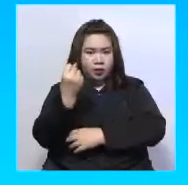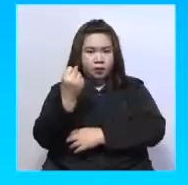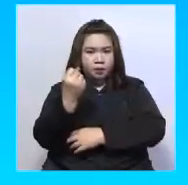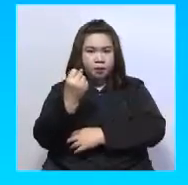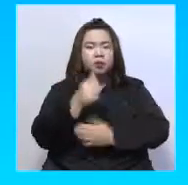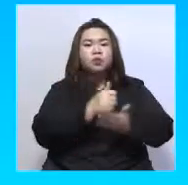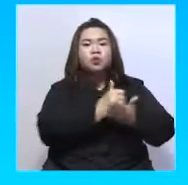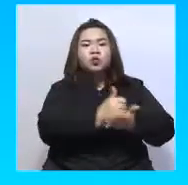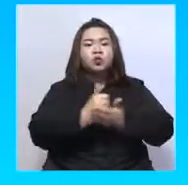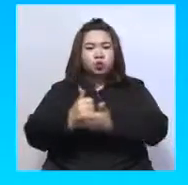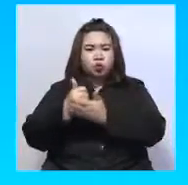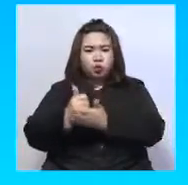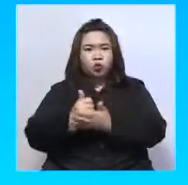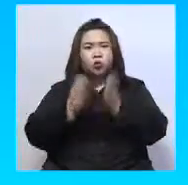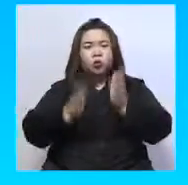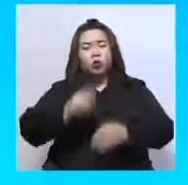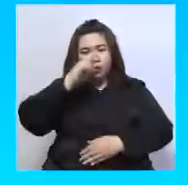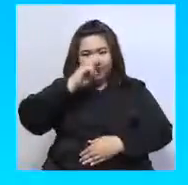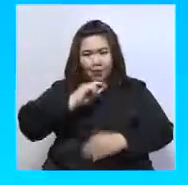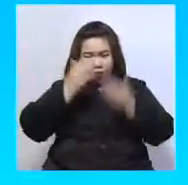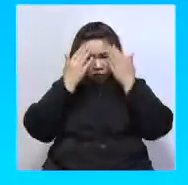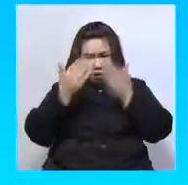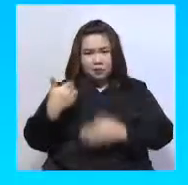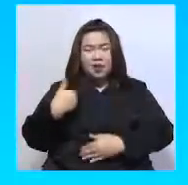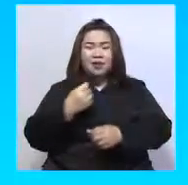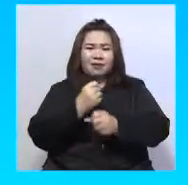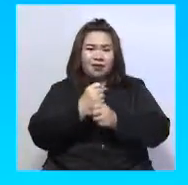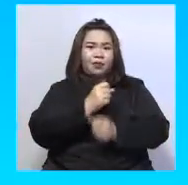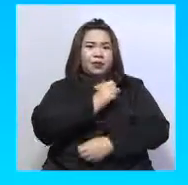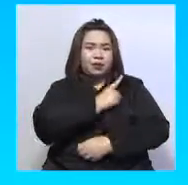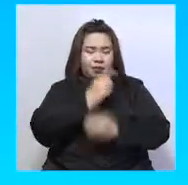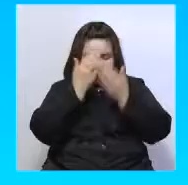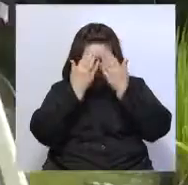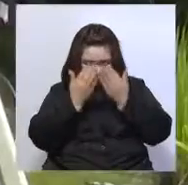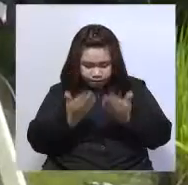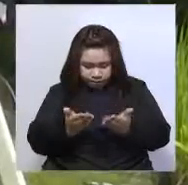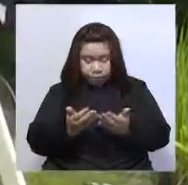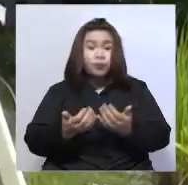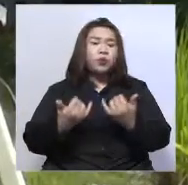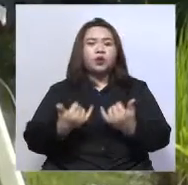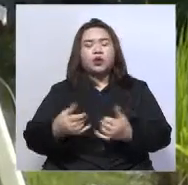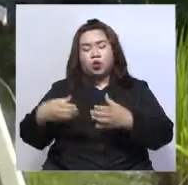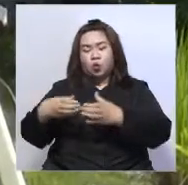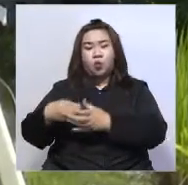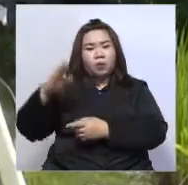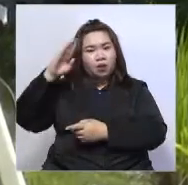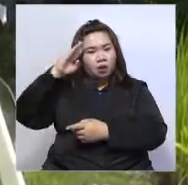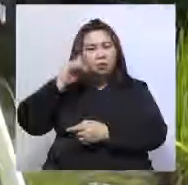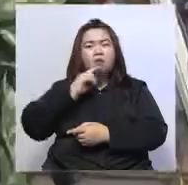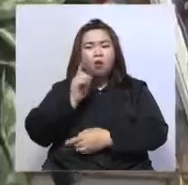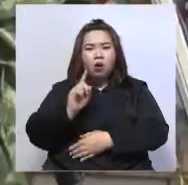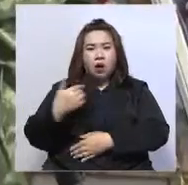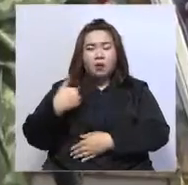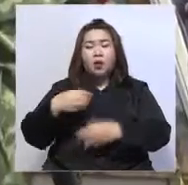ปกับการอำนวยความสะดวกให้กับพี่น้องชาวไทยมุสลิมในการประกอบศาสนกิจนอกจากนี้ค่ะหน่วยความมั่นคงยังย้ำให้ทุกหน่วยกำลังในพื้นที่